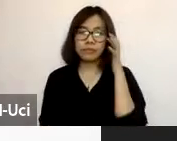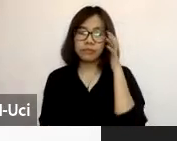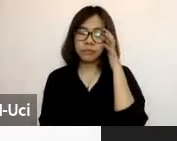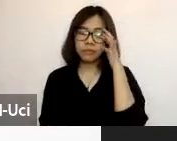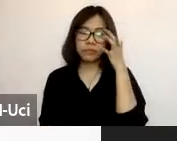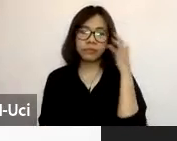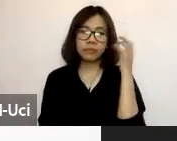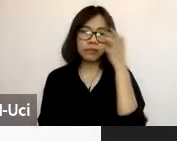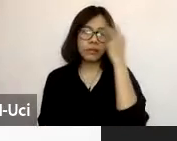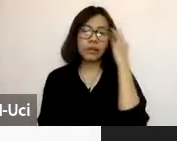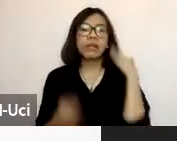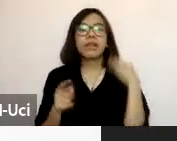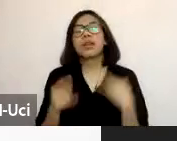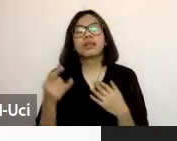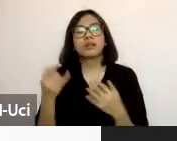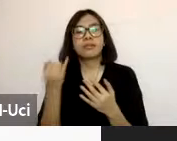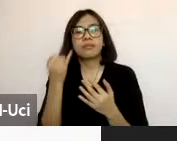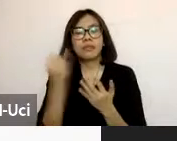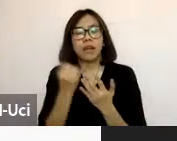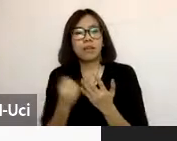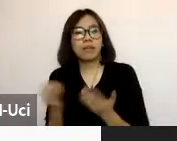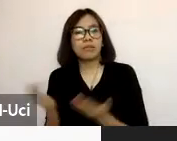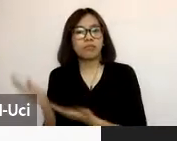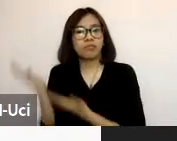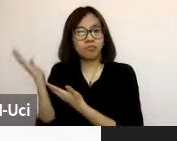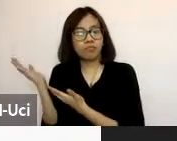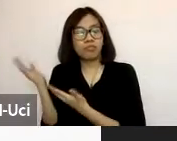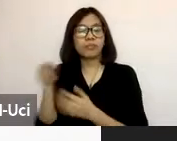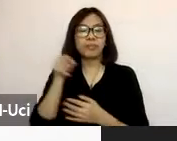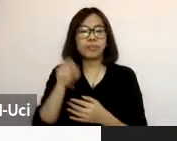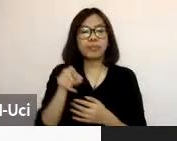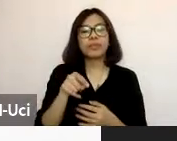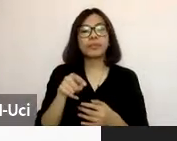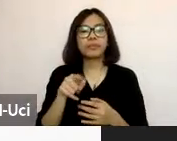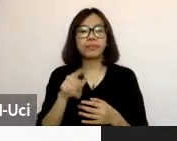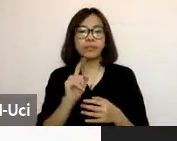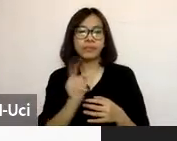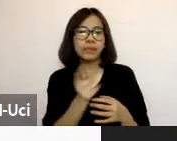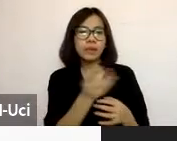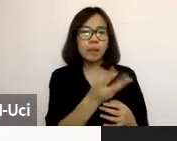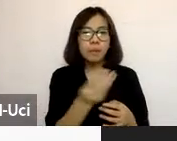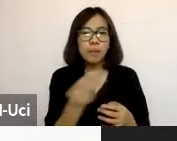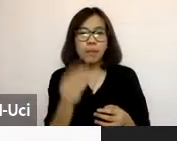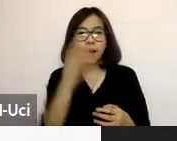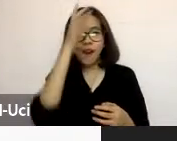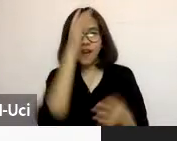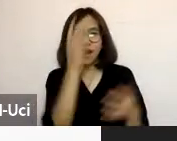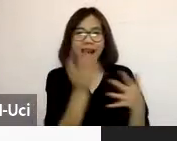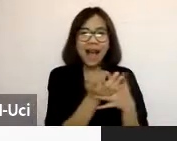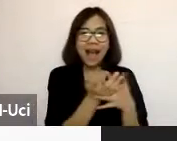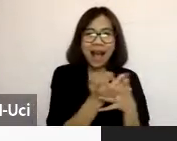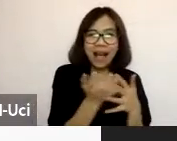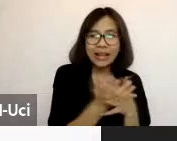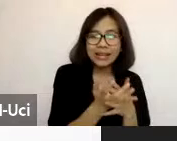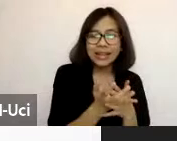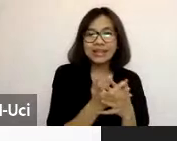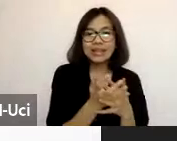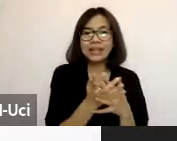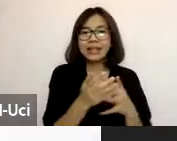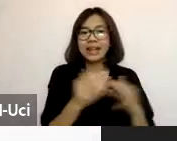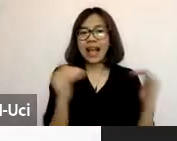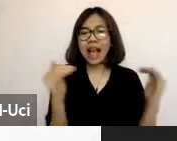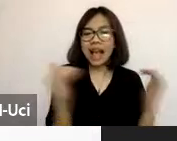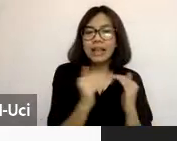atau momen dimana bisa diberikan akses kepada konsumen